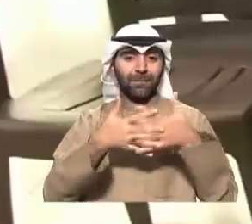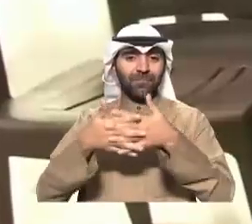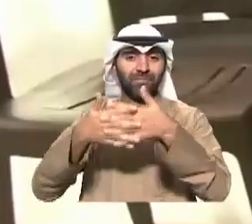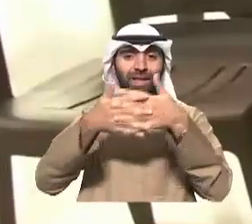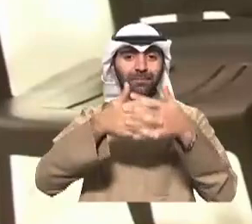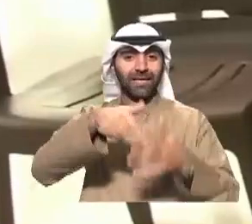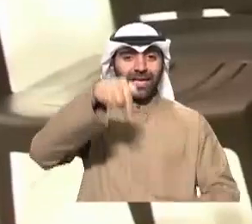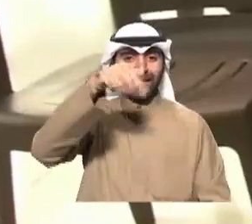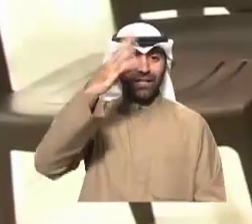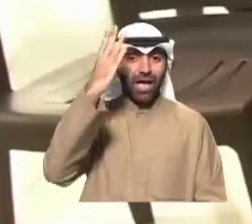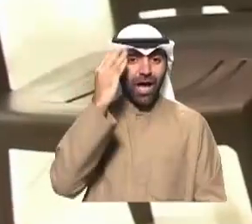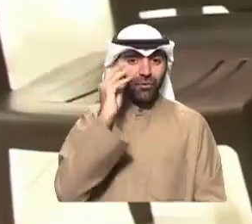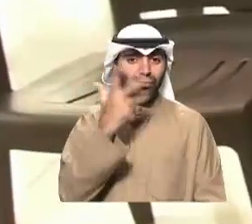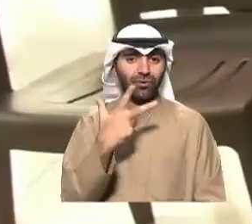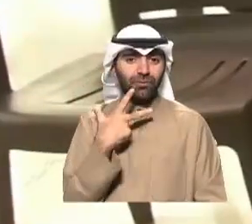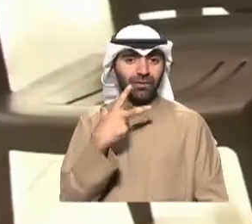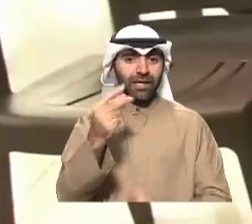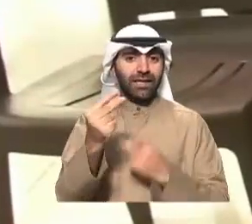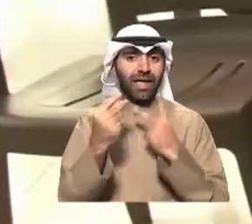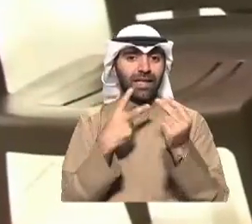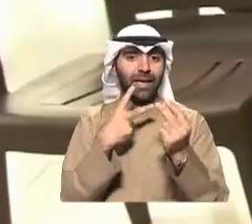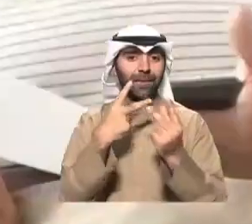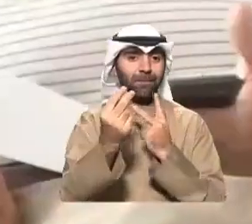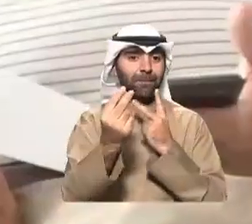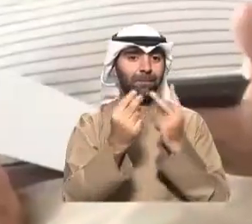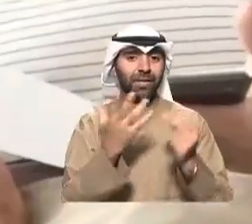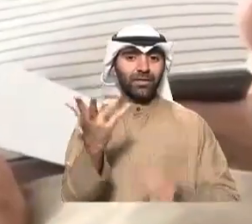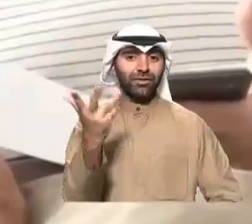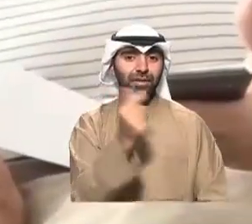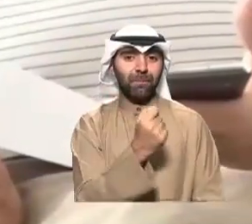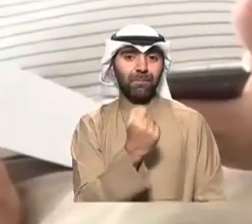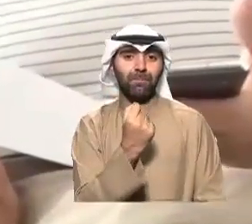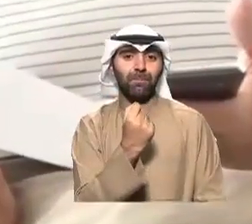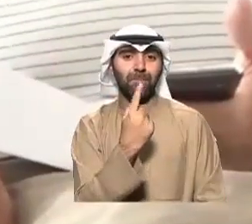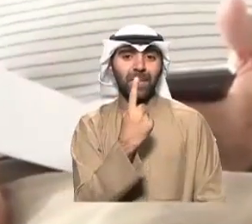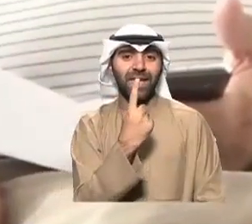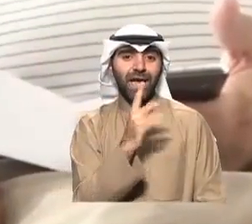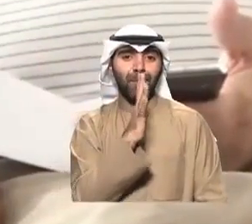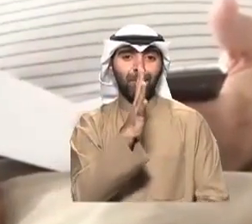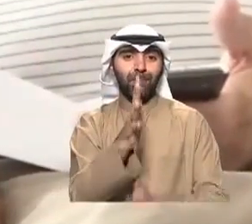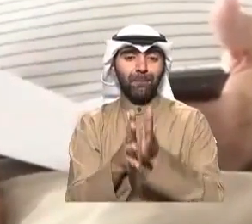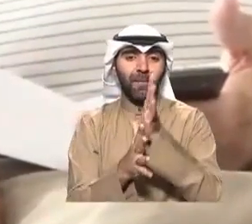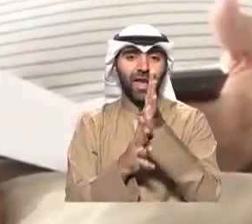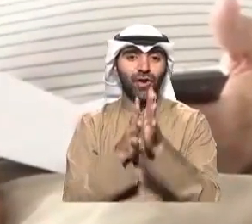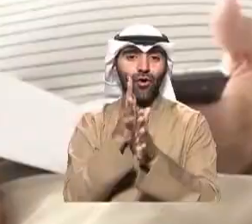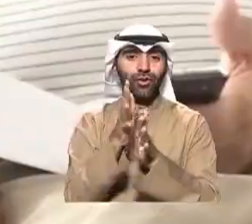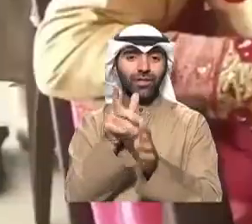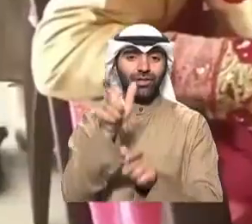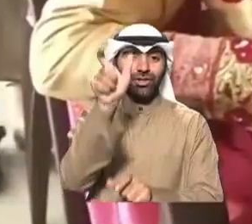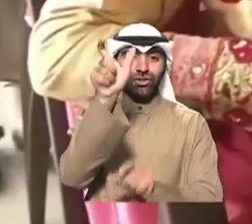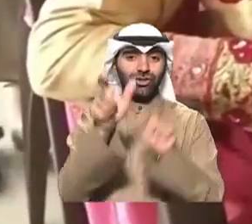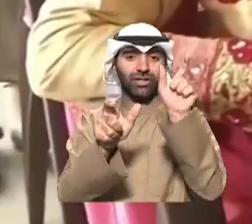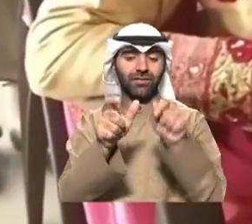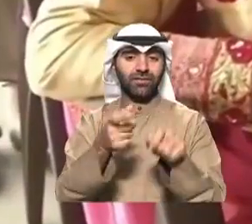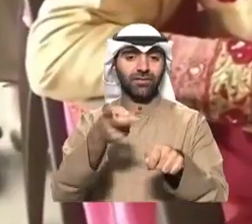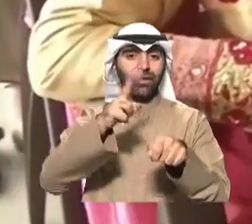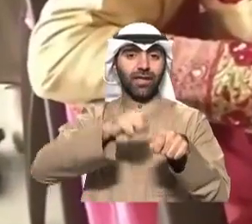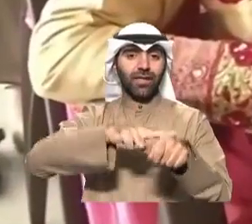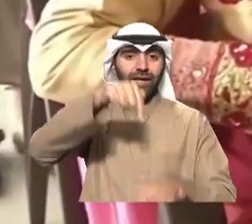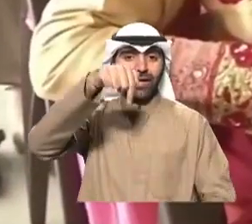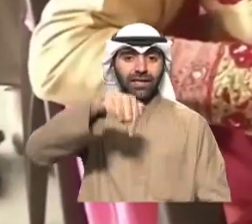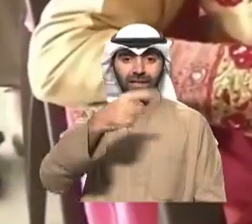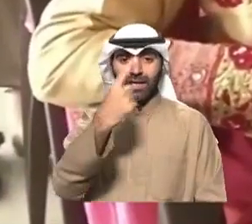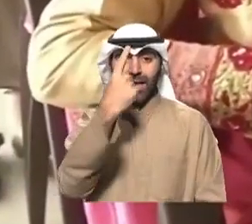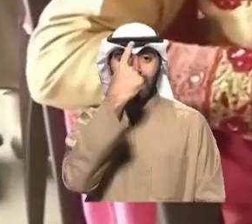وإلى الهند، حيث سجلت أكثر من 39,000 حالة إصابة جديدة بفيروس كورونا في أعلى